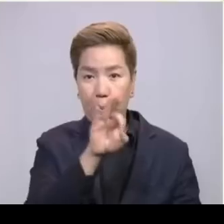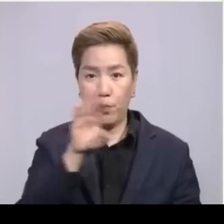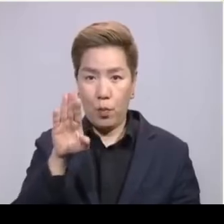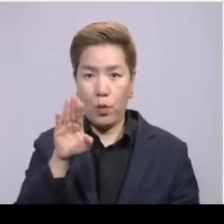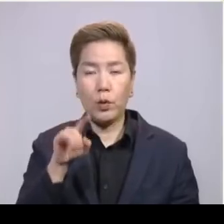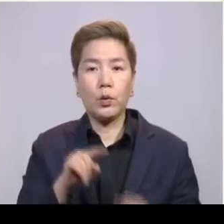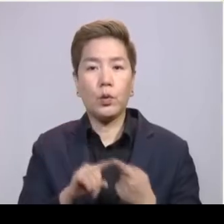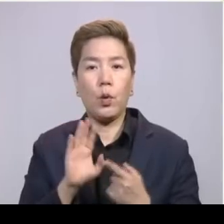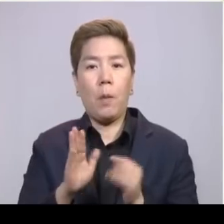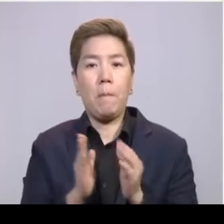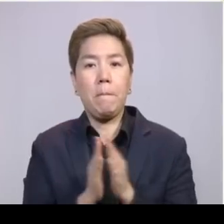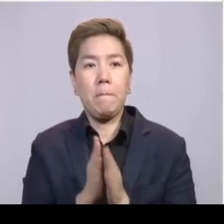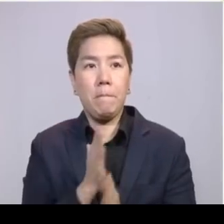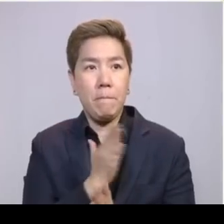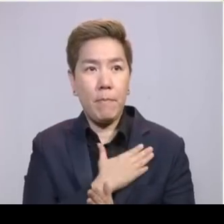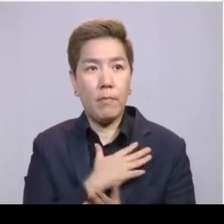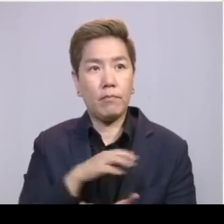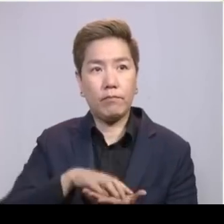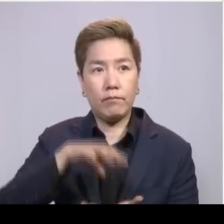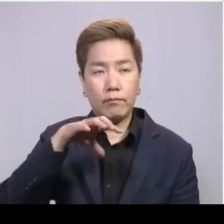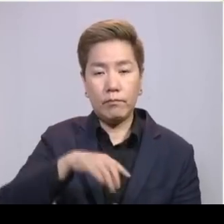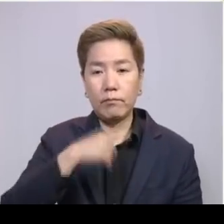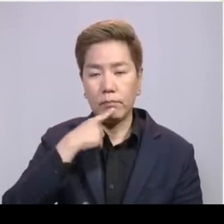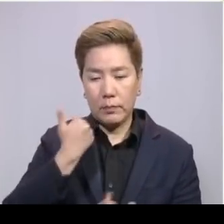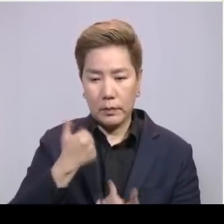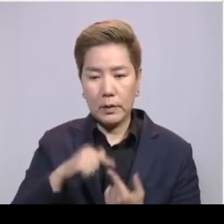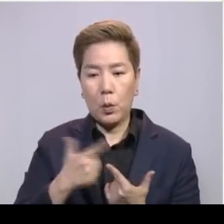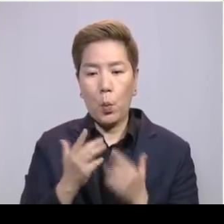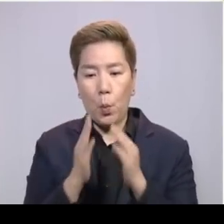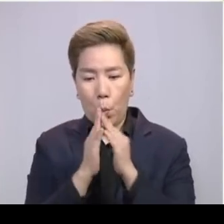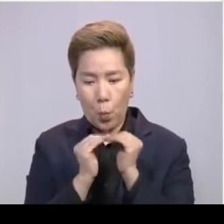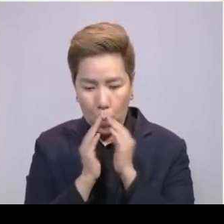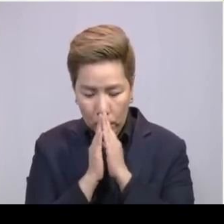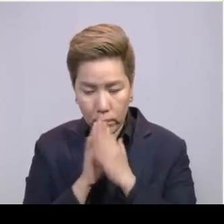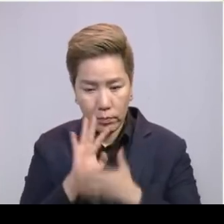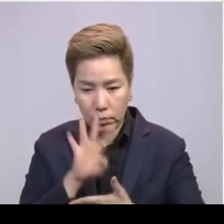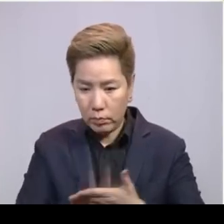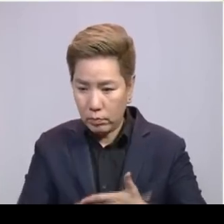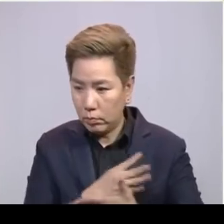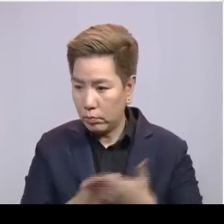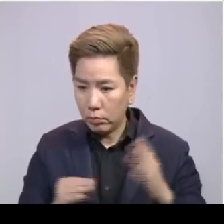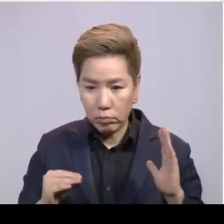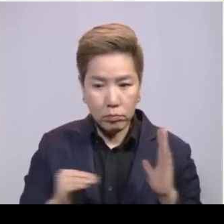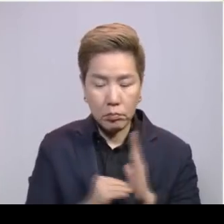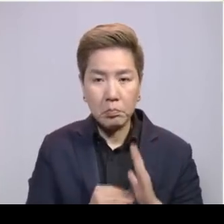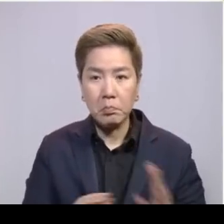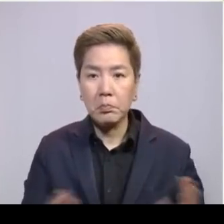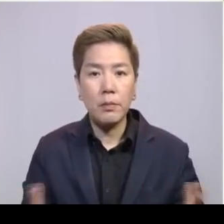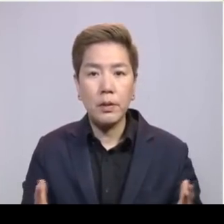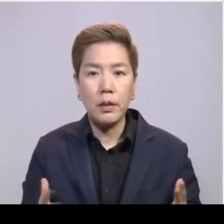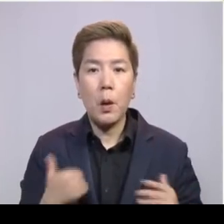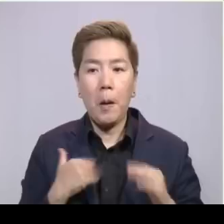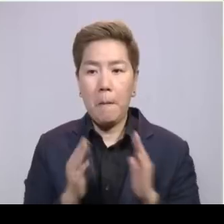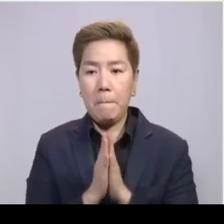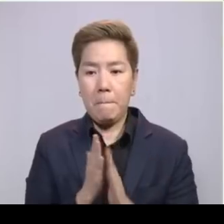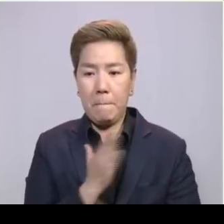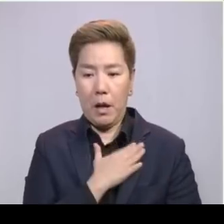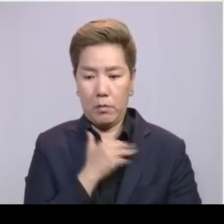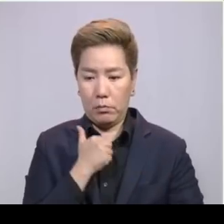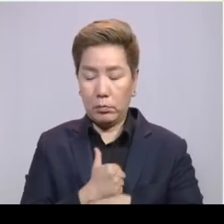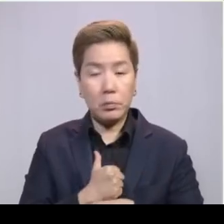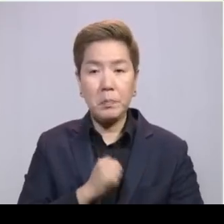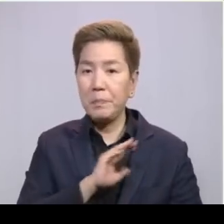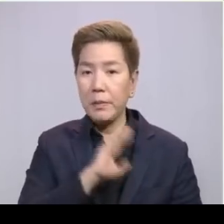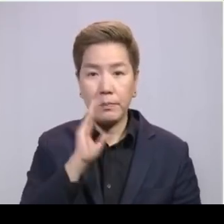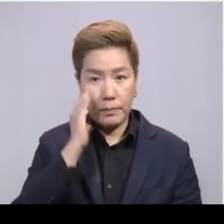ราชทินก็โพสต์ข้อความโดยสรุปครับว่าทางวัดไม่มีกำหนดการนี้ฮะโดยแจ้งว่าเจ้าอาวาสไม่รู้เรื่องนะฮะ